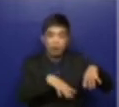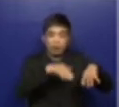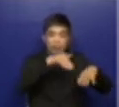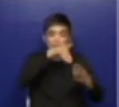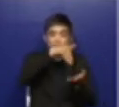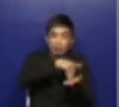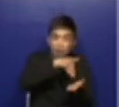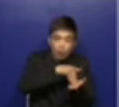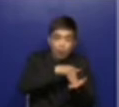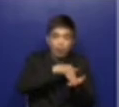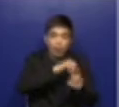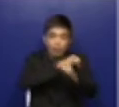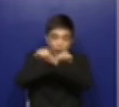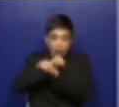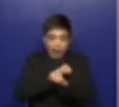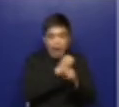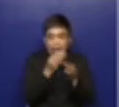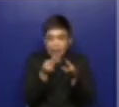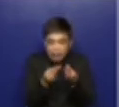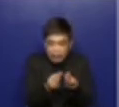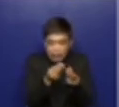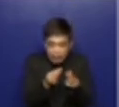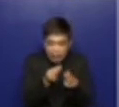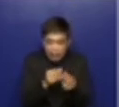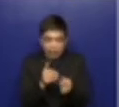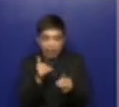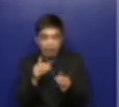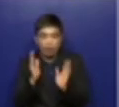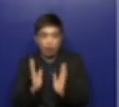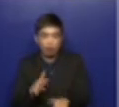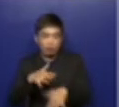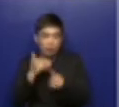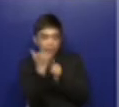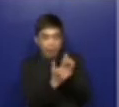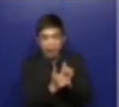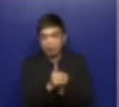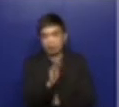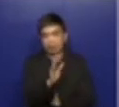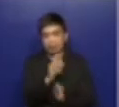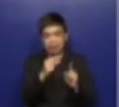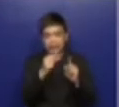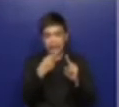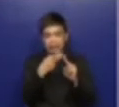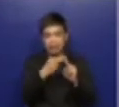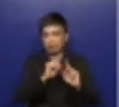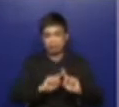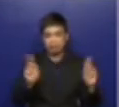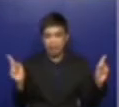ยังไม่เท่าเลยตั้งโจทย์ไว้แล้วว่ากองบุกลุกที่ดินท่านประธานครับขอบคุณมาก